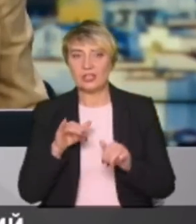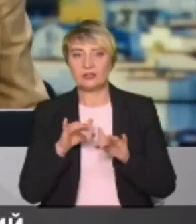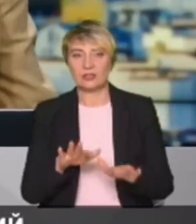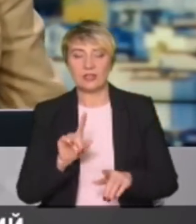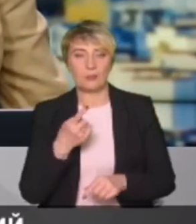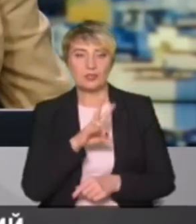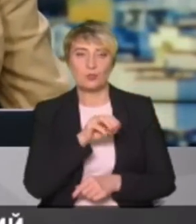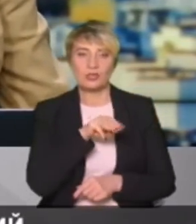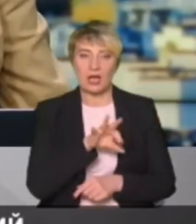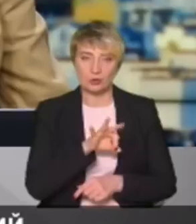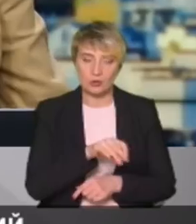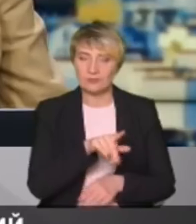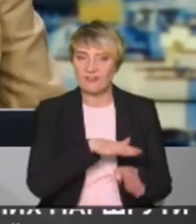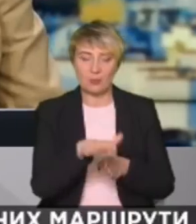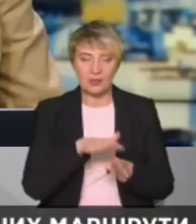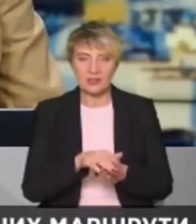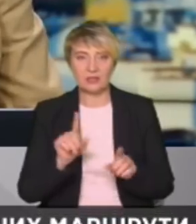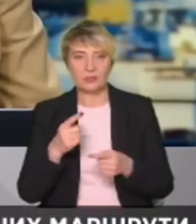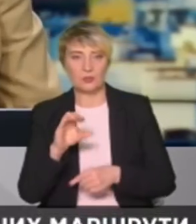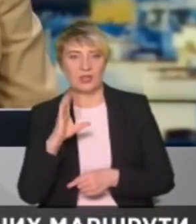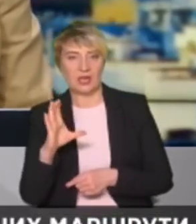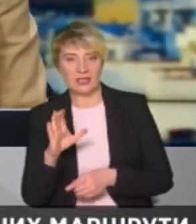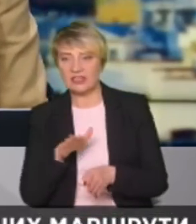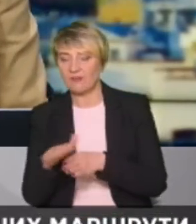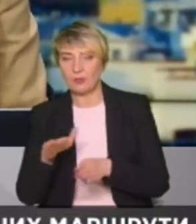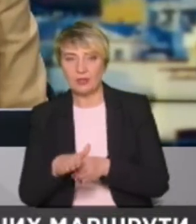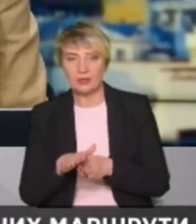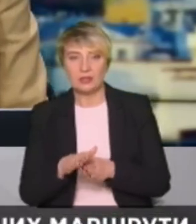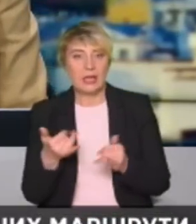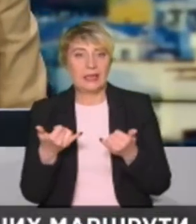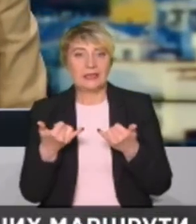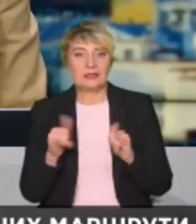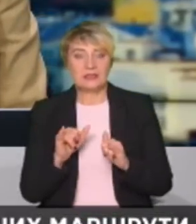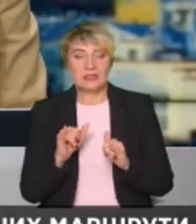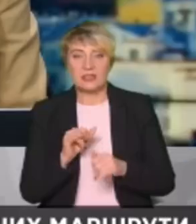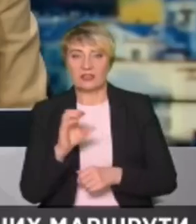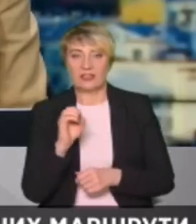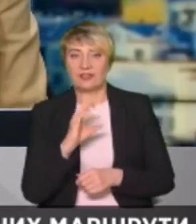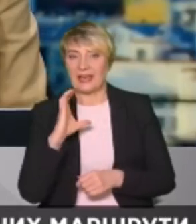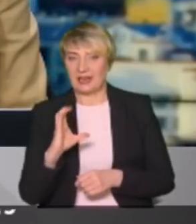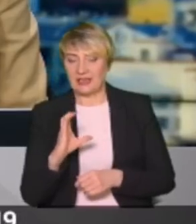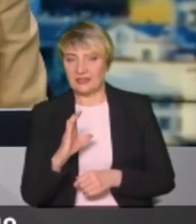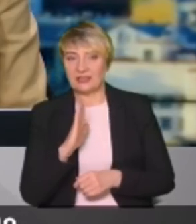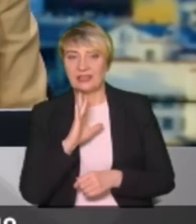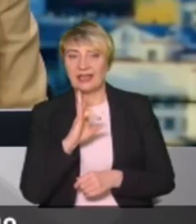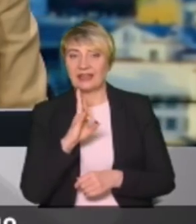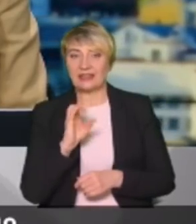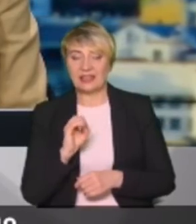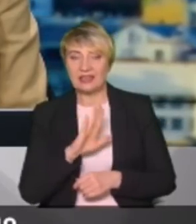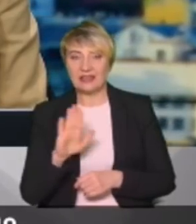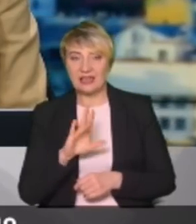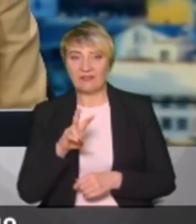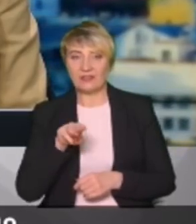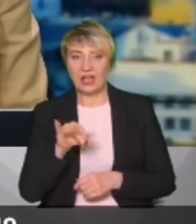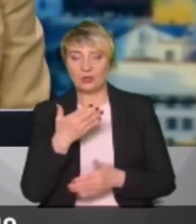не делает то. Как ни странно, это все-таки ни у Европейского Союза, ни у НАТО нет